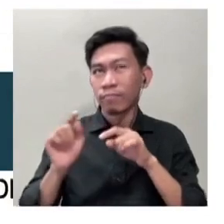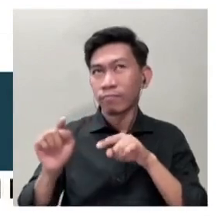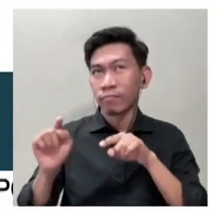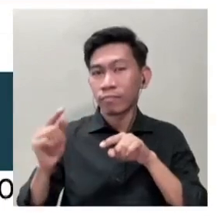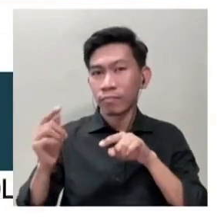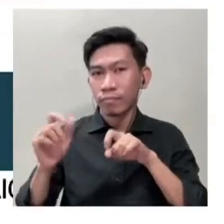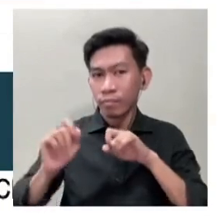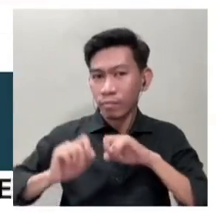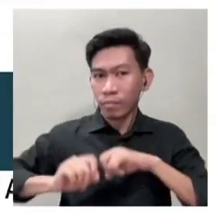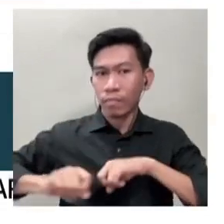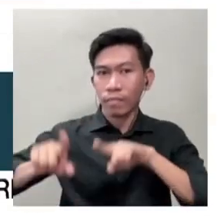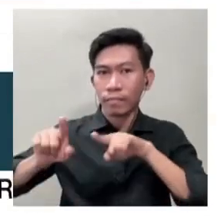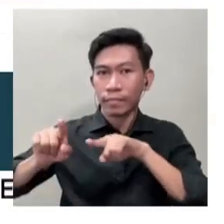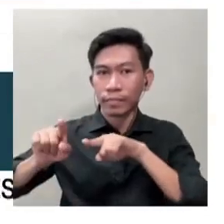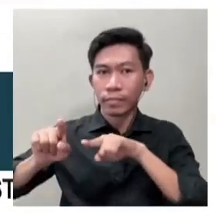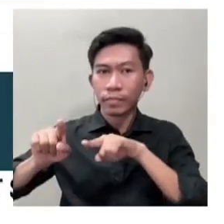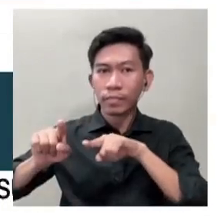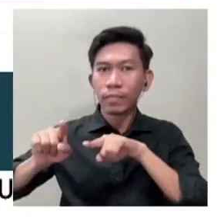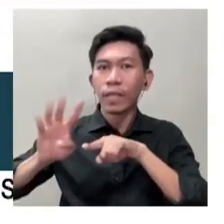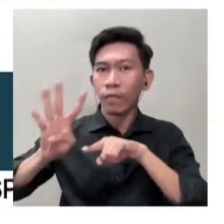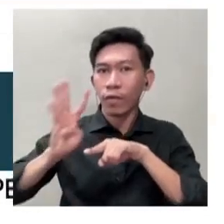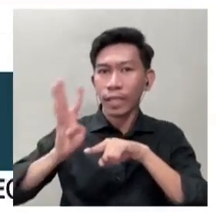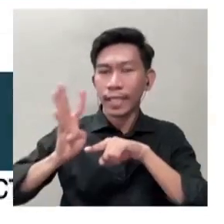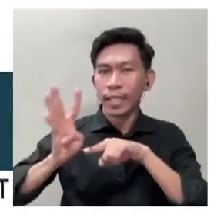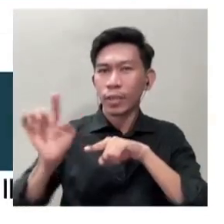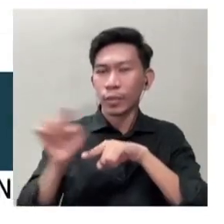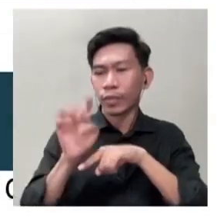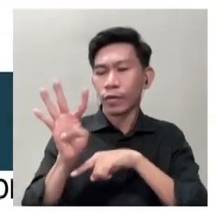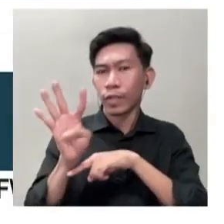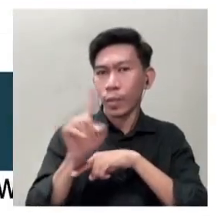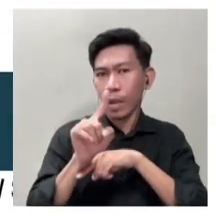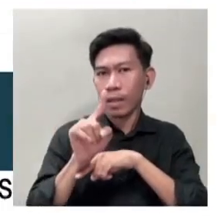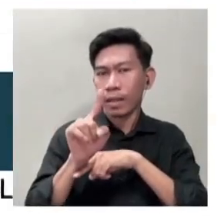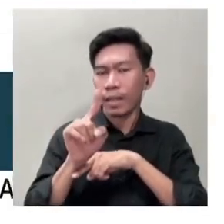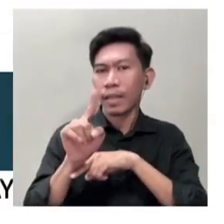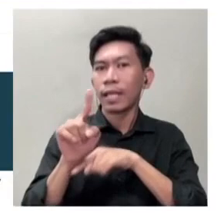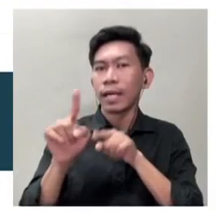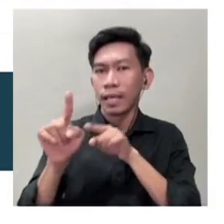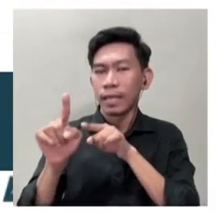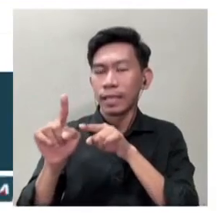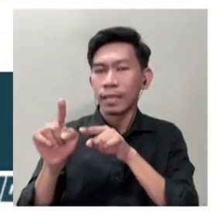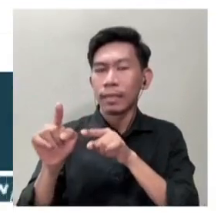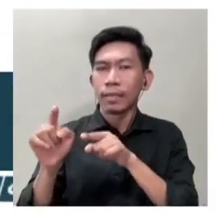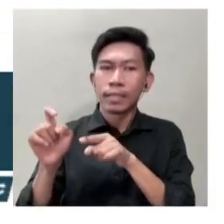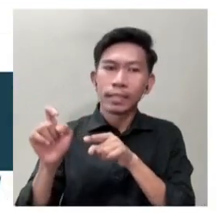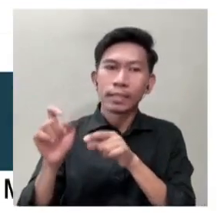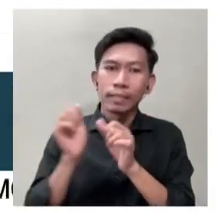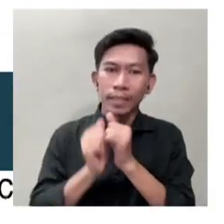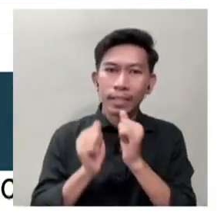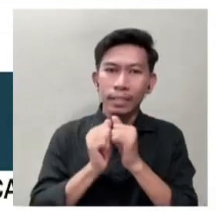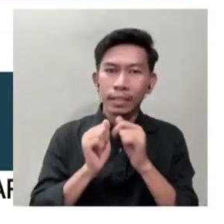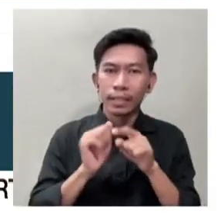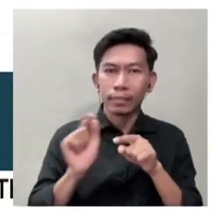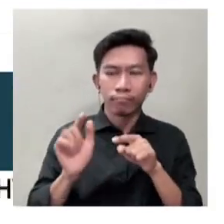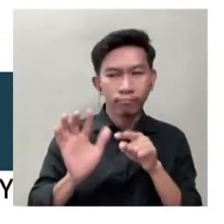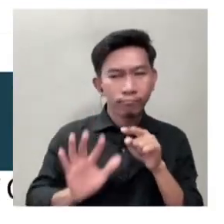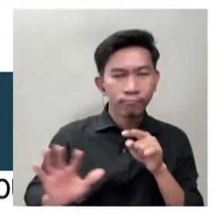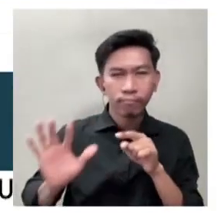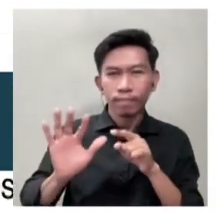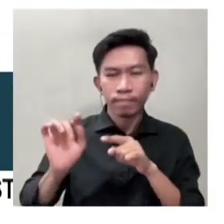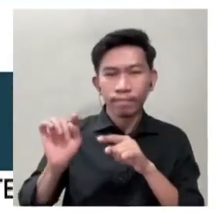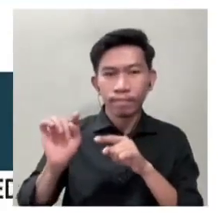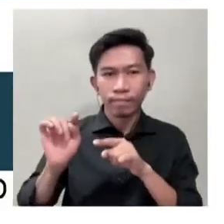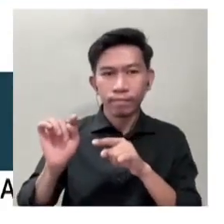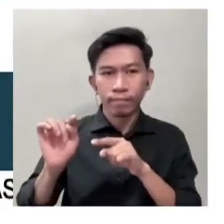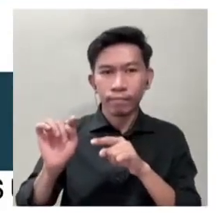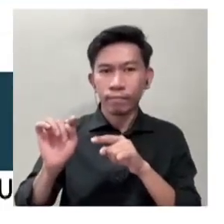Manila, delivered is 40 pesos to 41 pesos. So yung presyo nakikita natin,